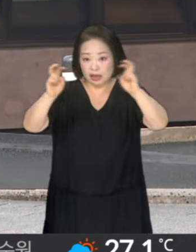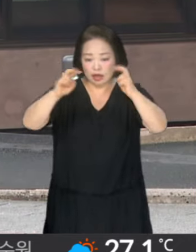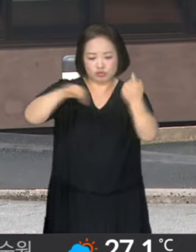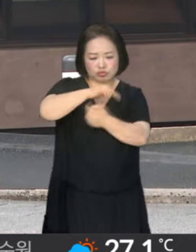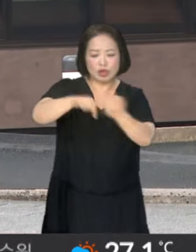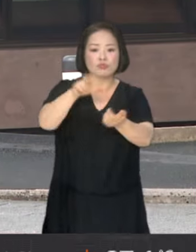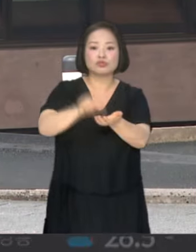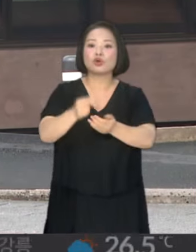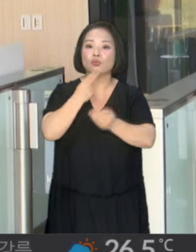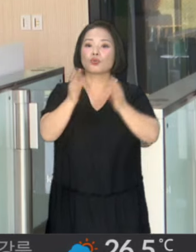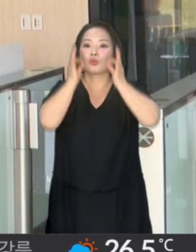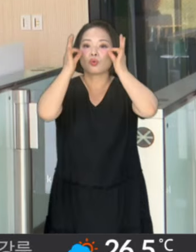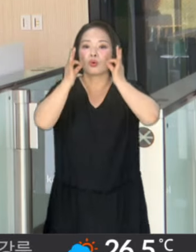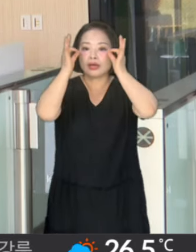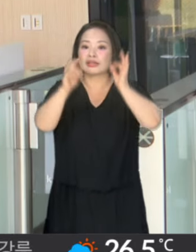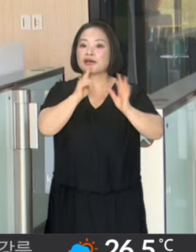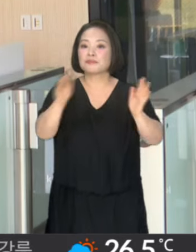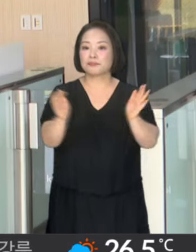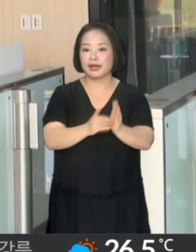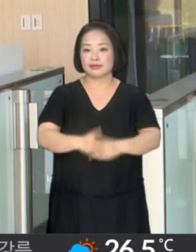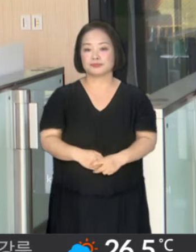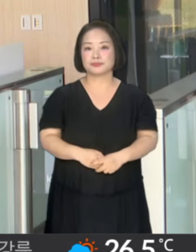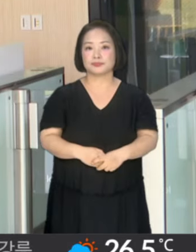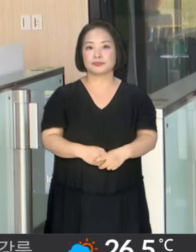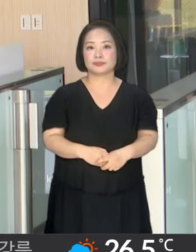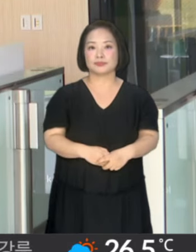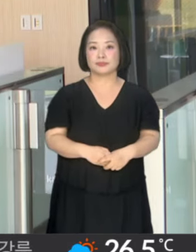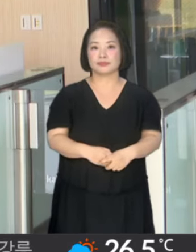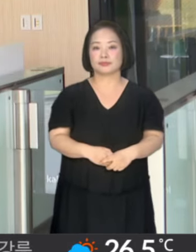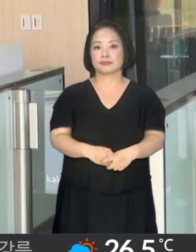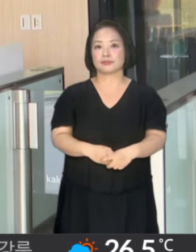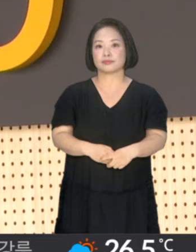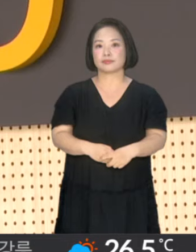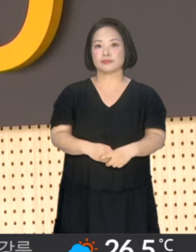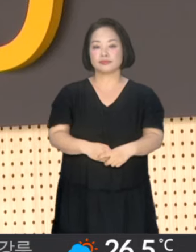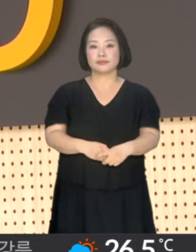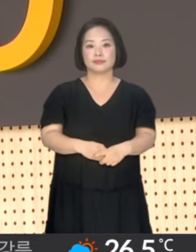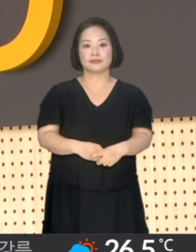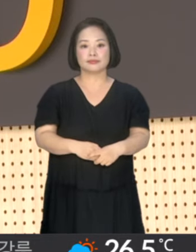위해 노력하겠다는 입장을 밝혔습니다. 연합뉴스TV 조성음입니다.